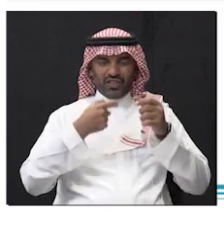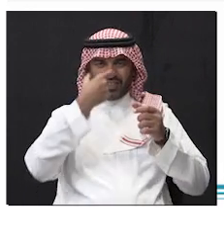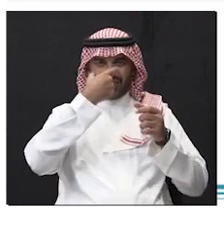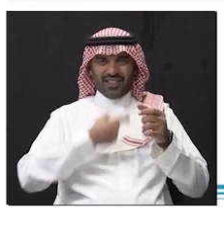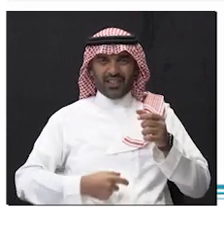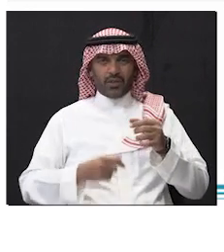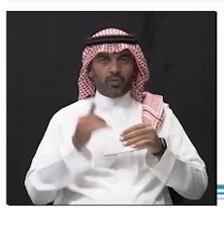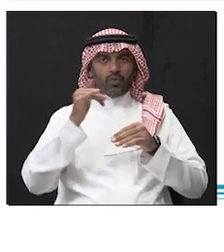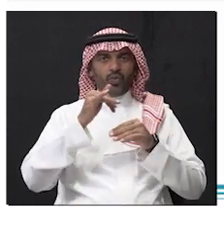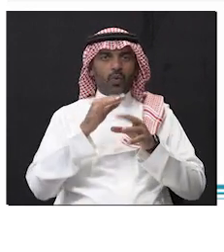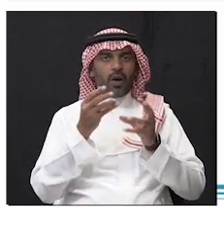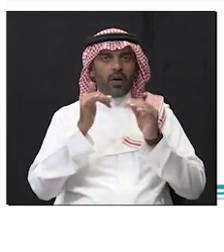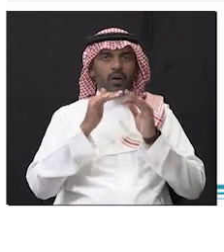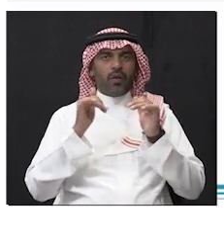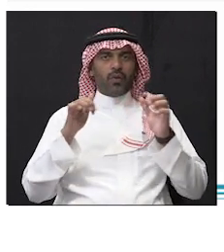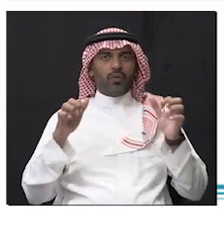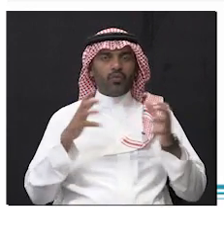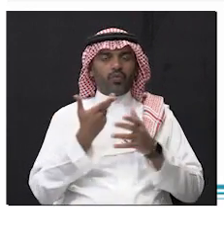لاحظ.